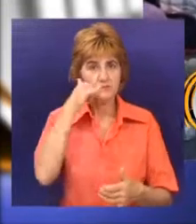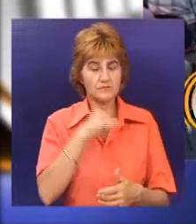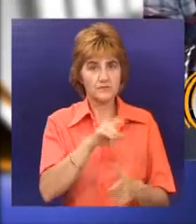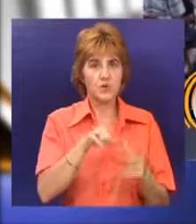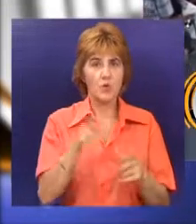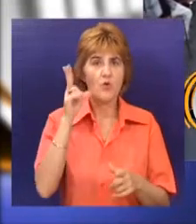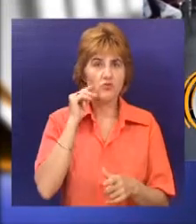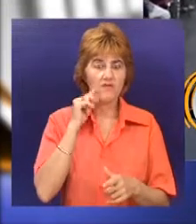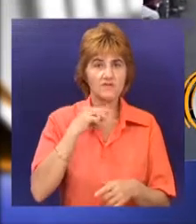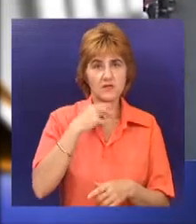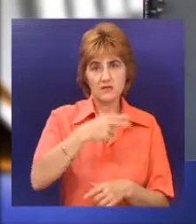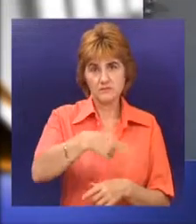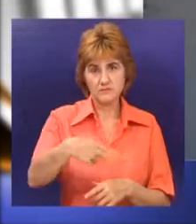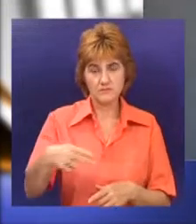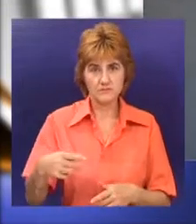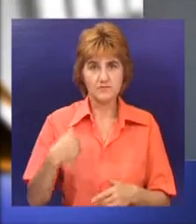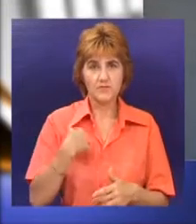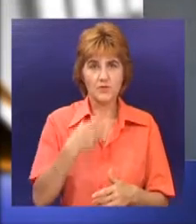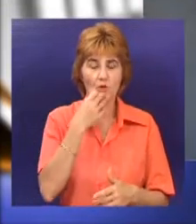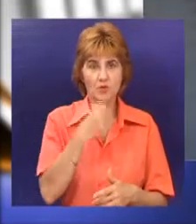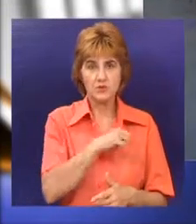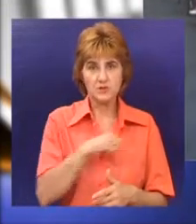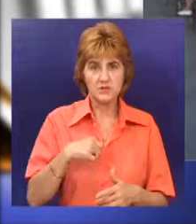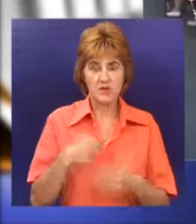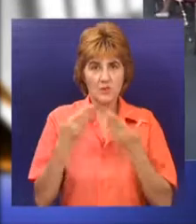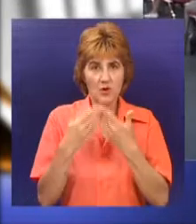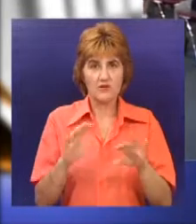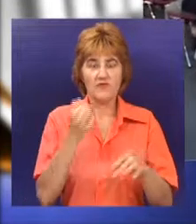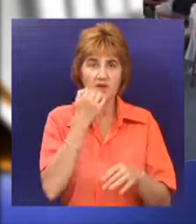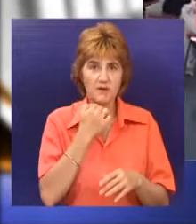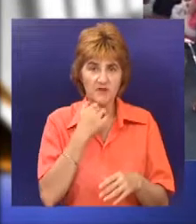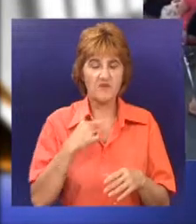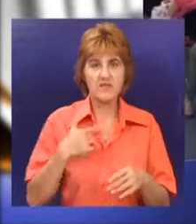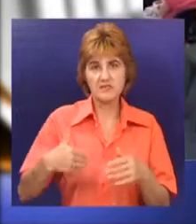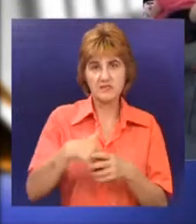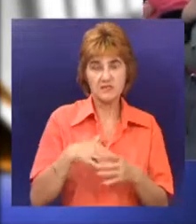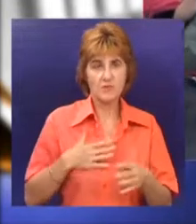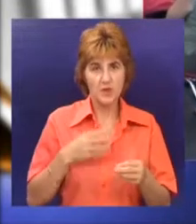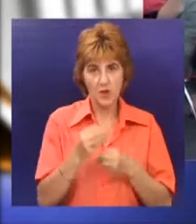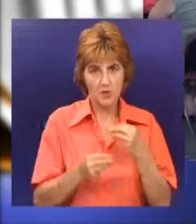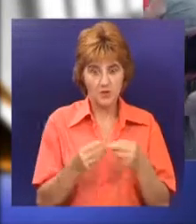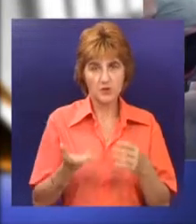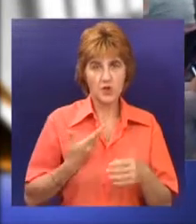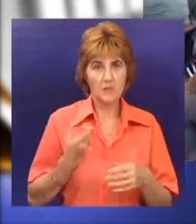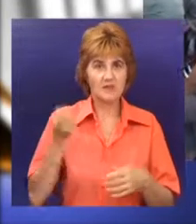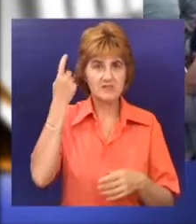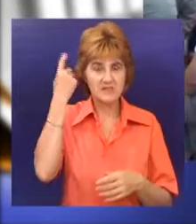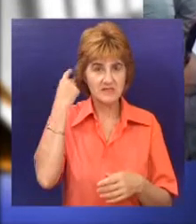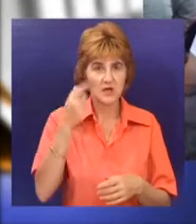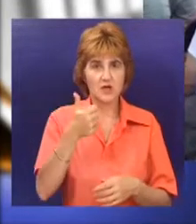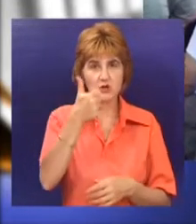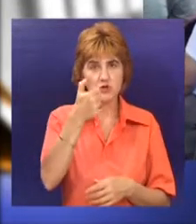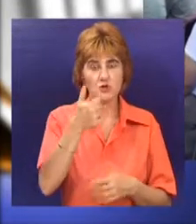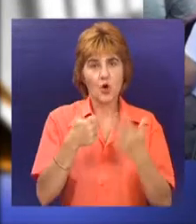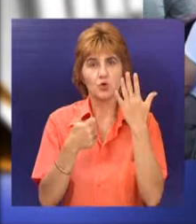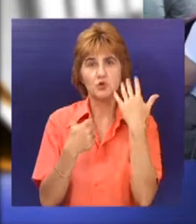Novom Sadu je potpisalo ugovore o samozapošljavanju i dobilo jednokratnu pomoć Nacionalne službe i Pokrajinskog sekretarijata za rad u iznosu